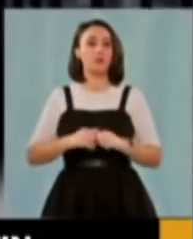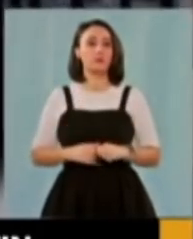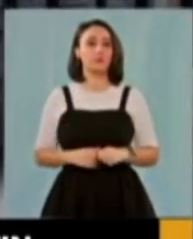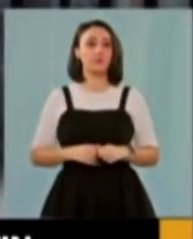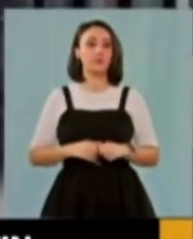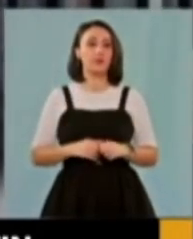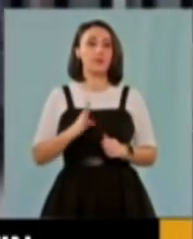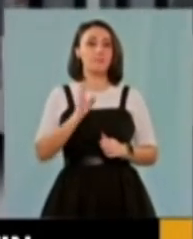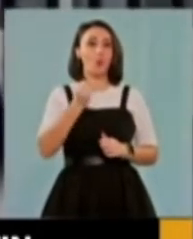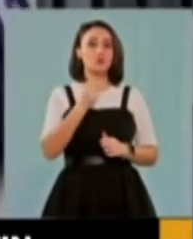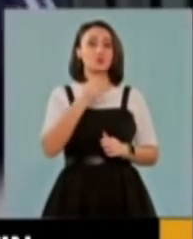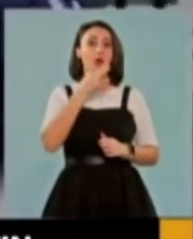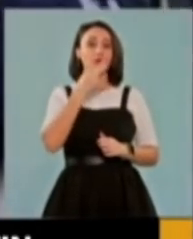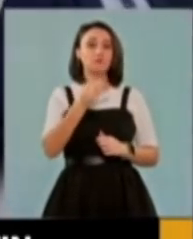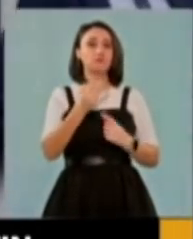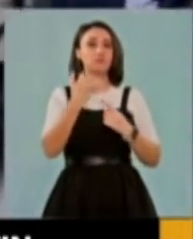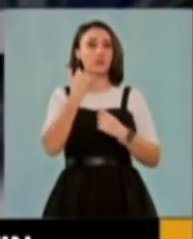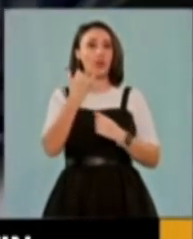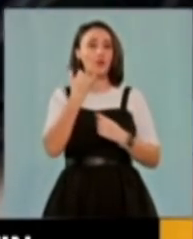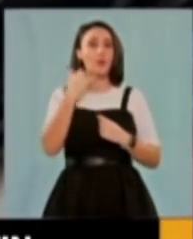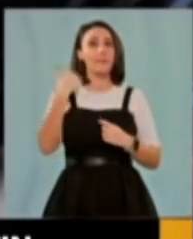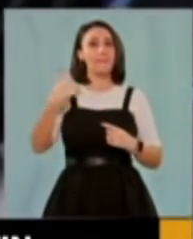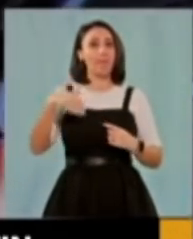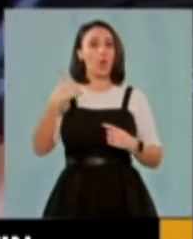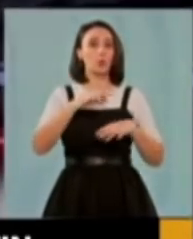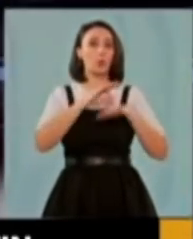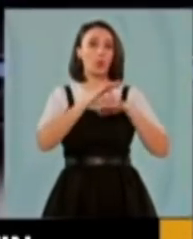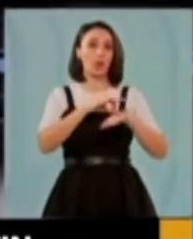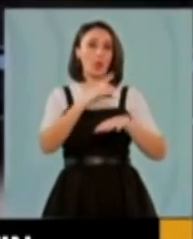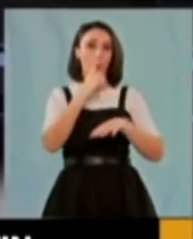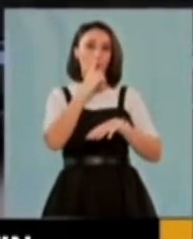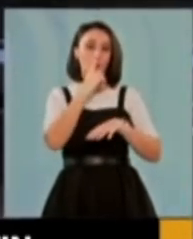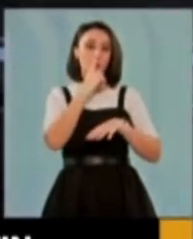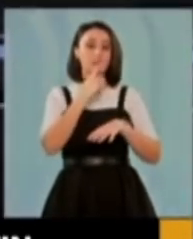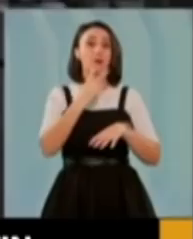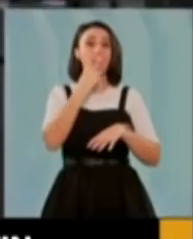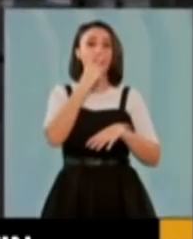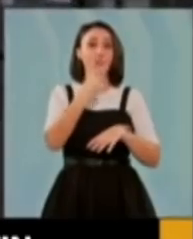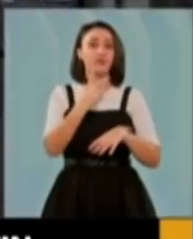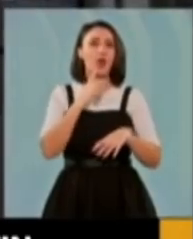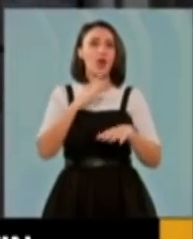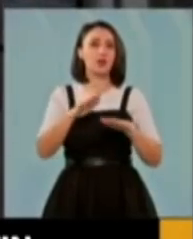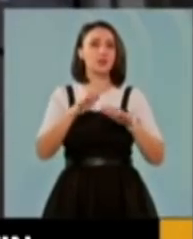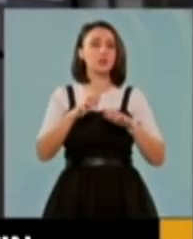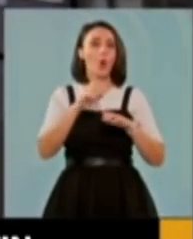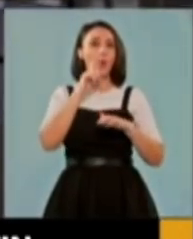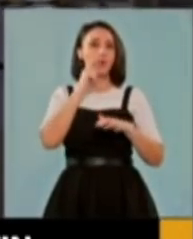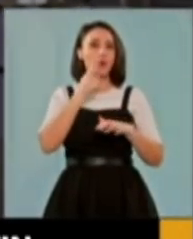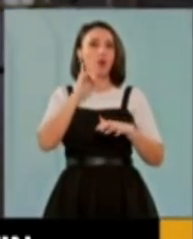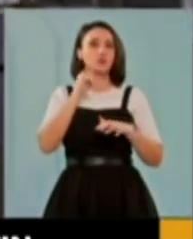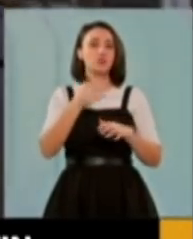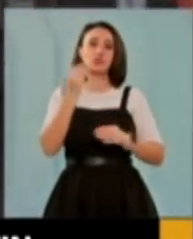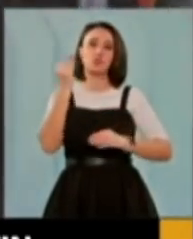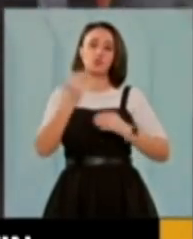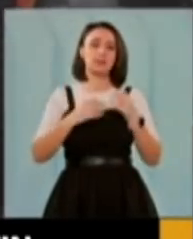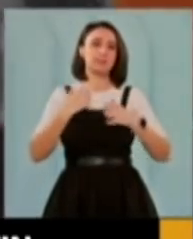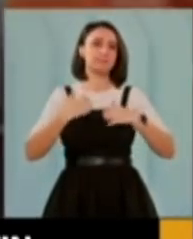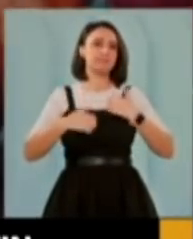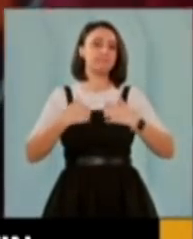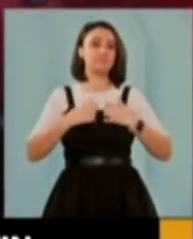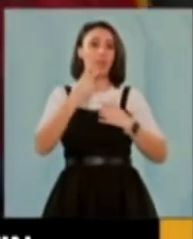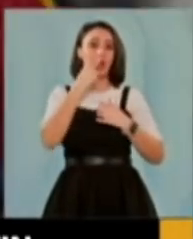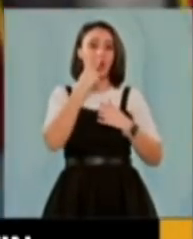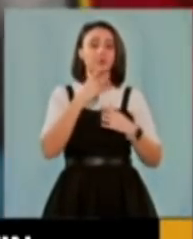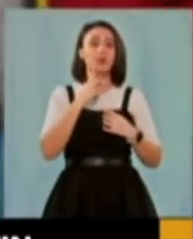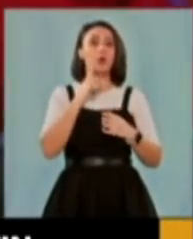original discuta telefonic miercuri cu liderul Rus Vladimir Putin cu privire la criza ucraineană și situația foarte tensionată